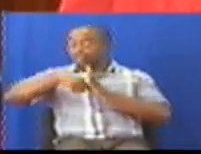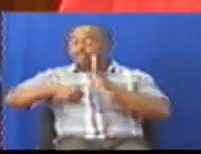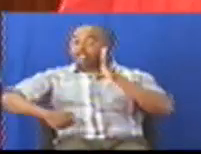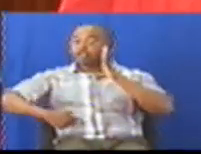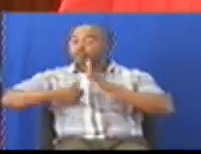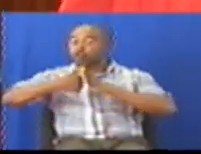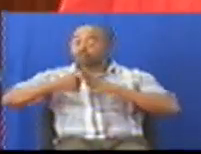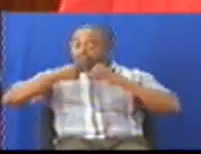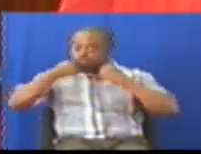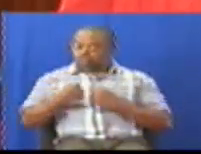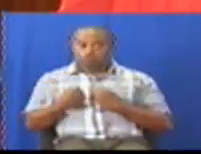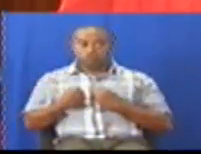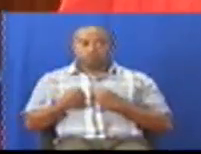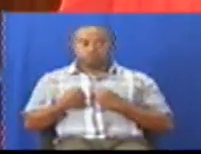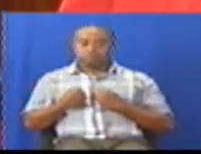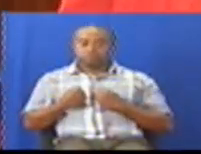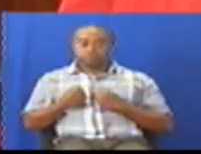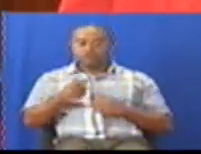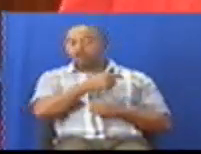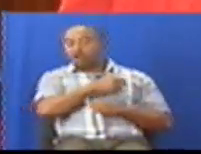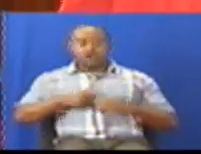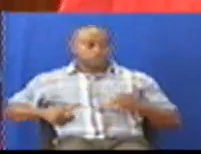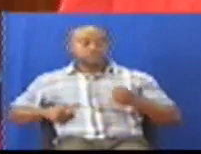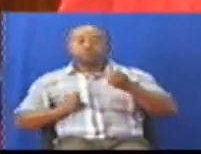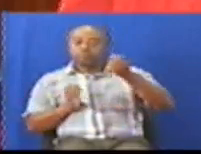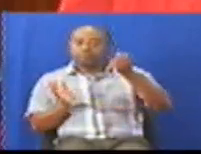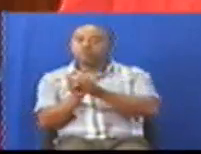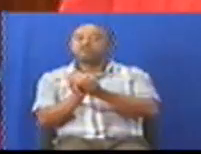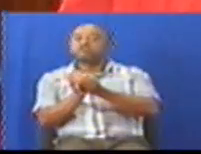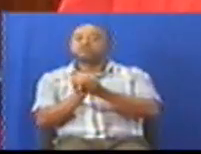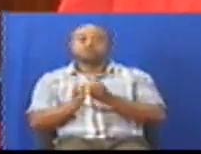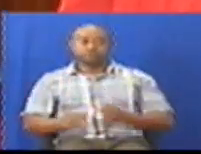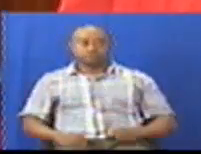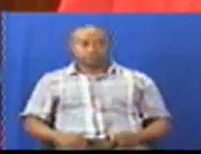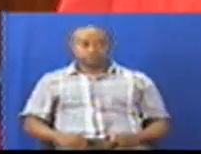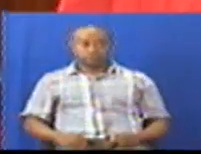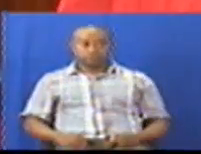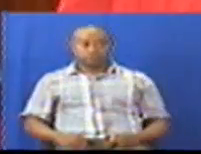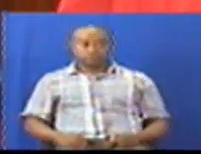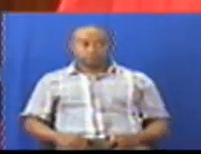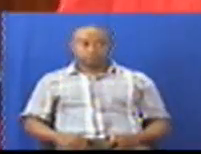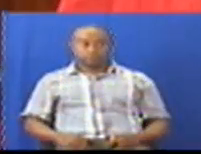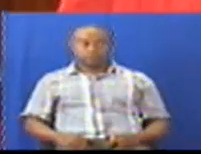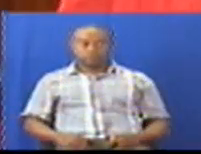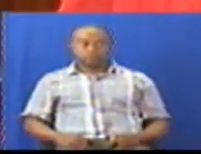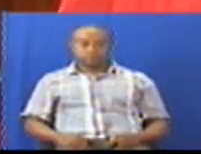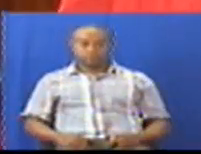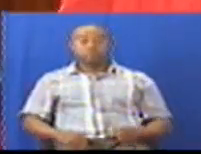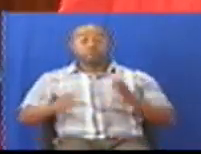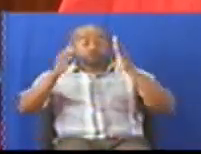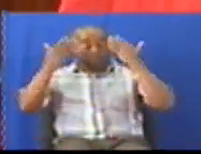wetu, rais wetu mpendwa Mheshimiwa Dr. John Pombe Joseph Magufuli. Mheshimiwa Naibu